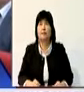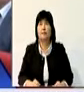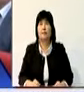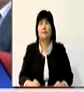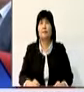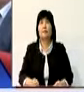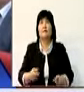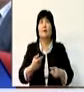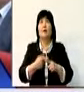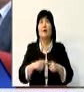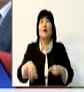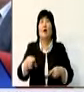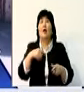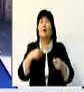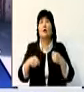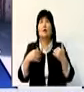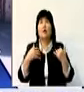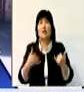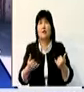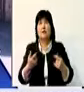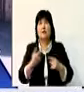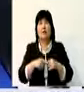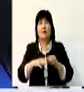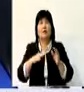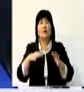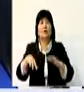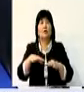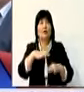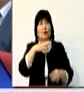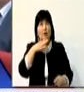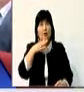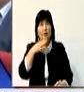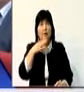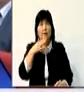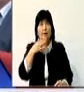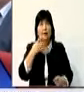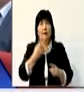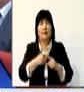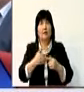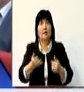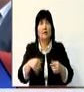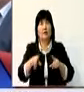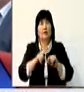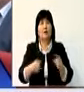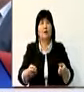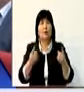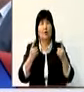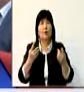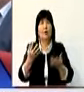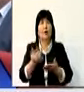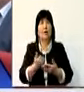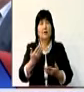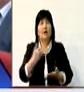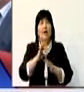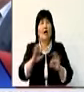киіммен базарларды тексеріп шықтық қазіргі кезде. Өрт қауіпсіздік саласында көп кемшіліктер бар, қателіктер. Оны біздер қазір үлкен талдау жүргізіп, сізге